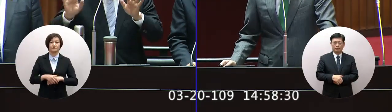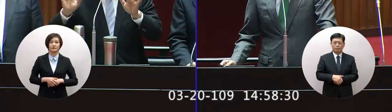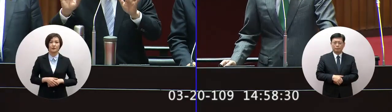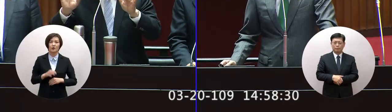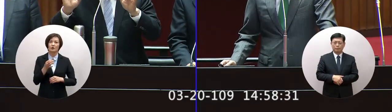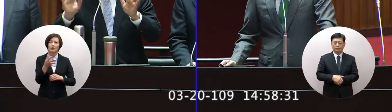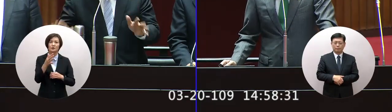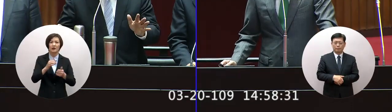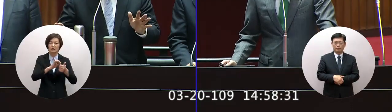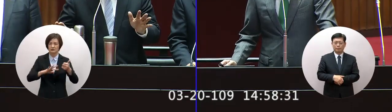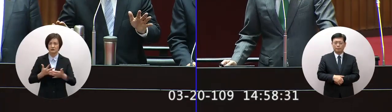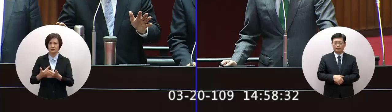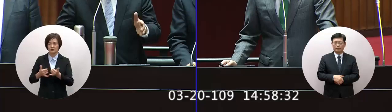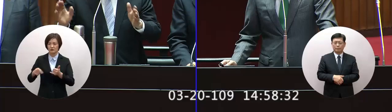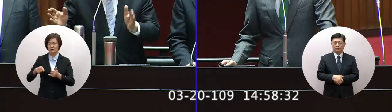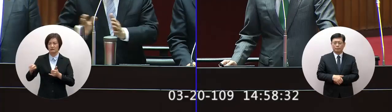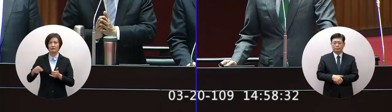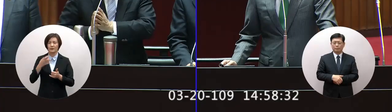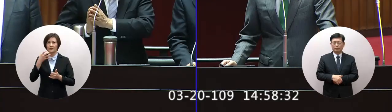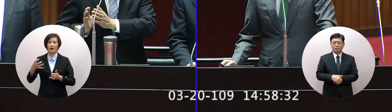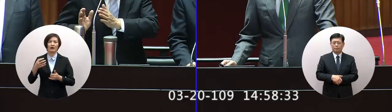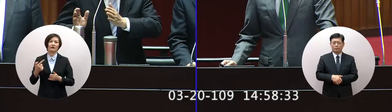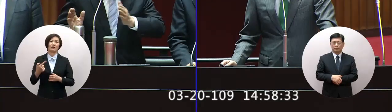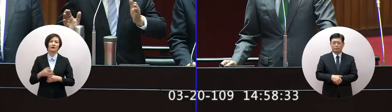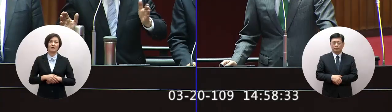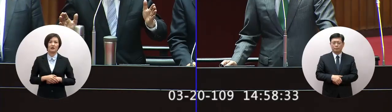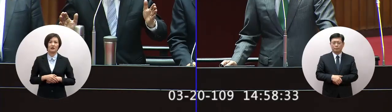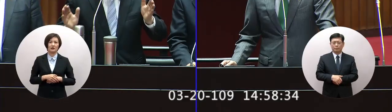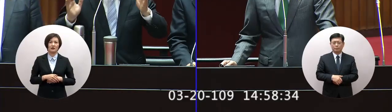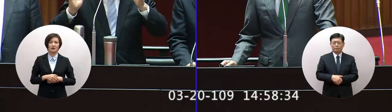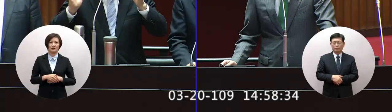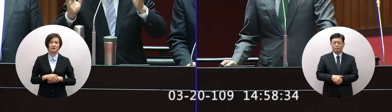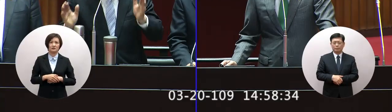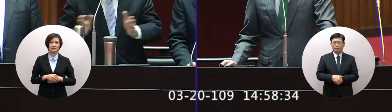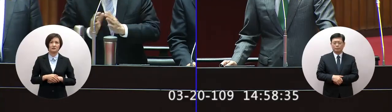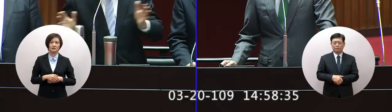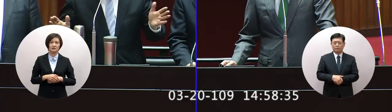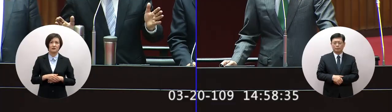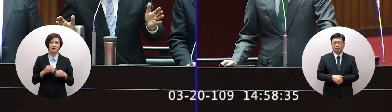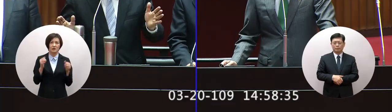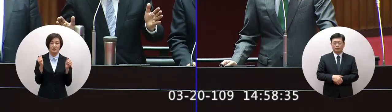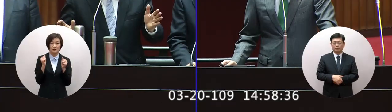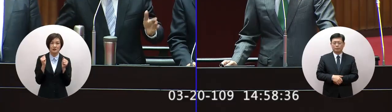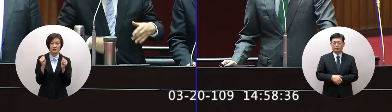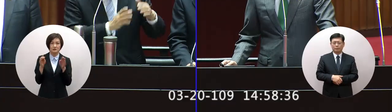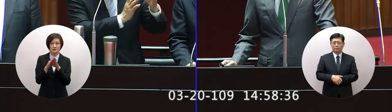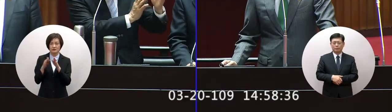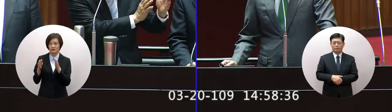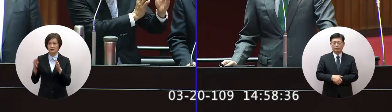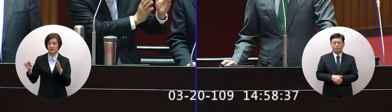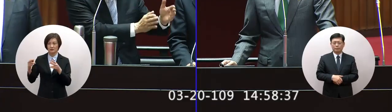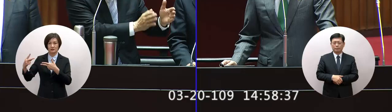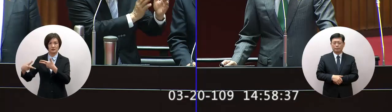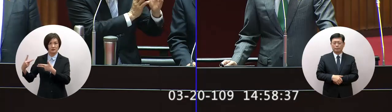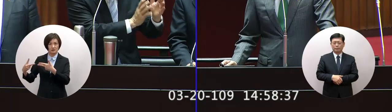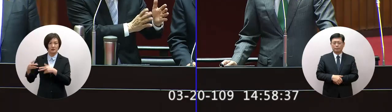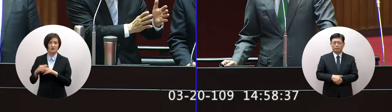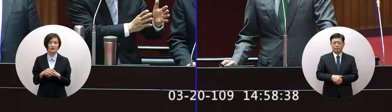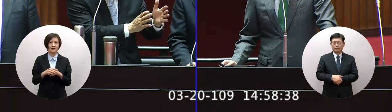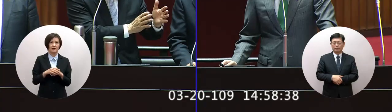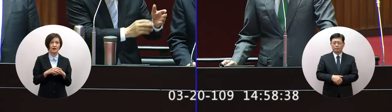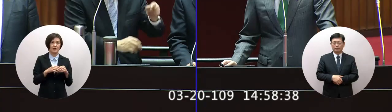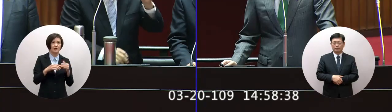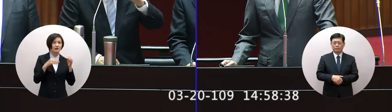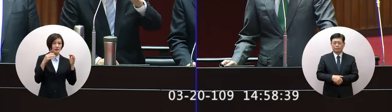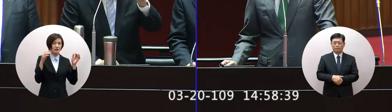样影响孩子非常大。 同意。 上次我们延后寒假延长2个礼拜，正因为暑假缩